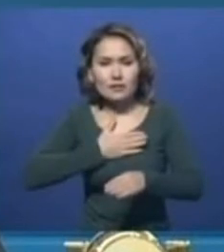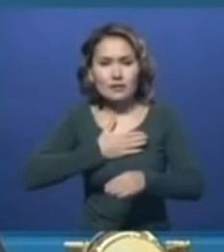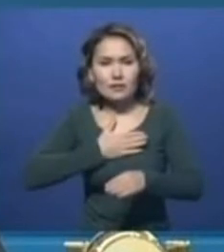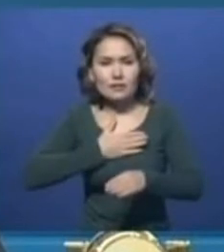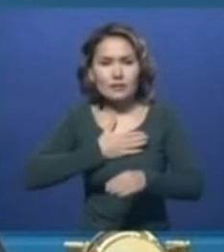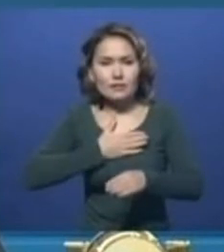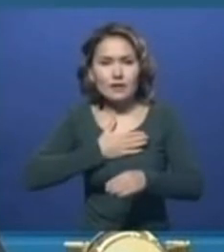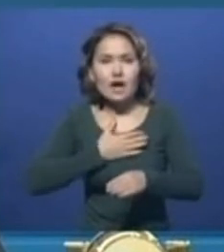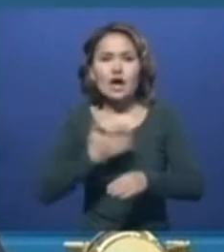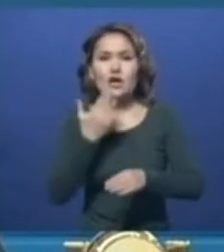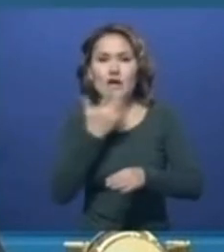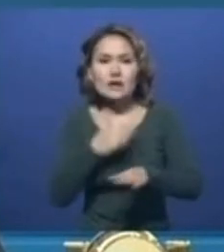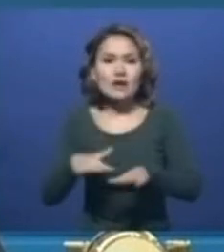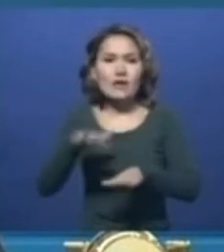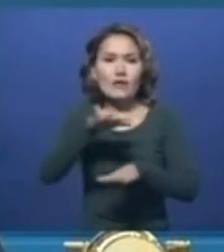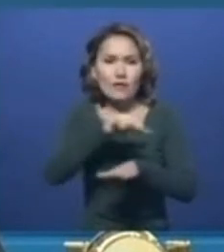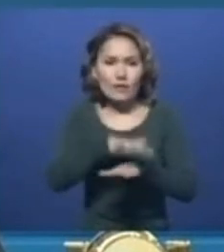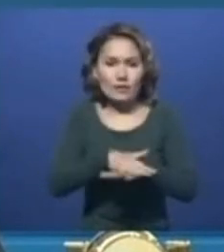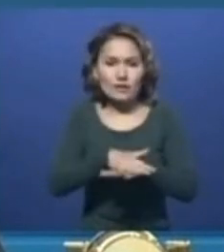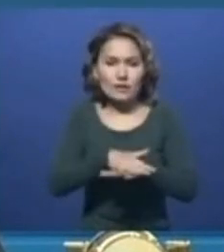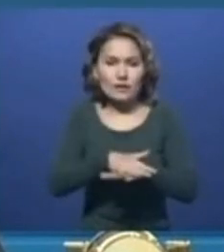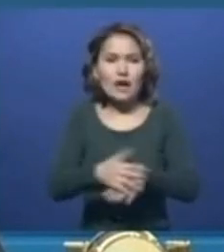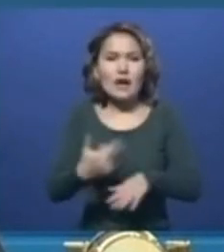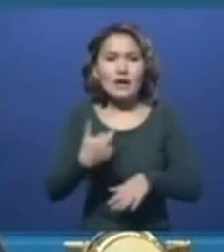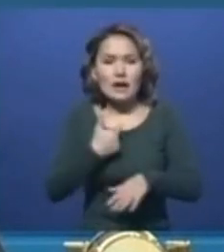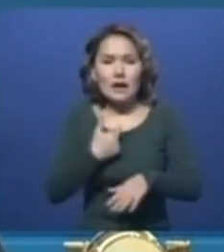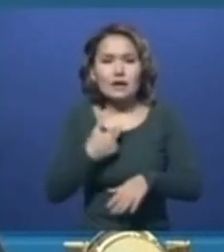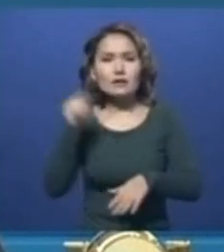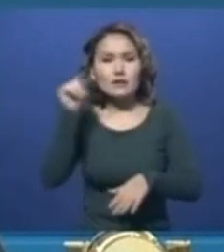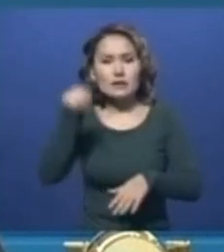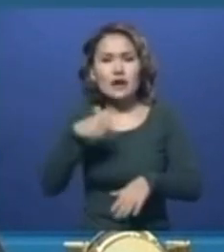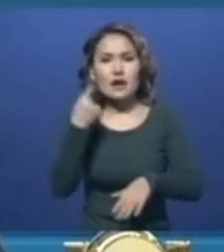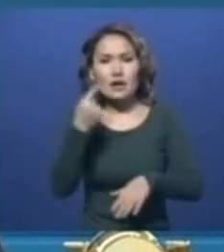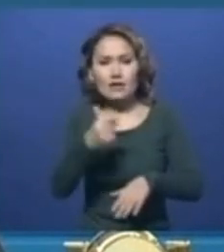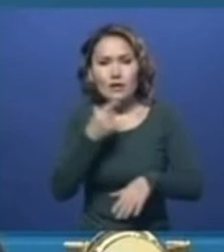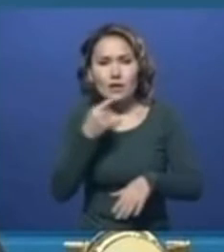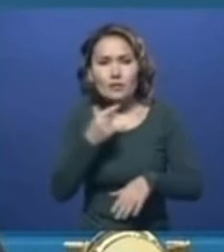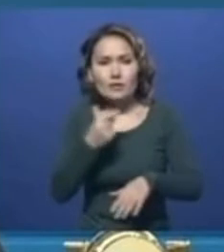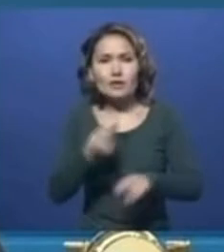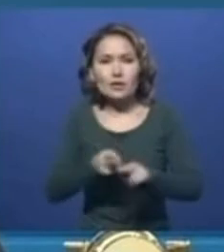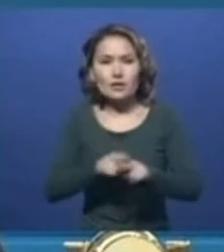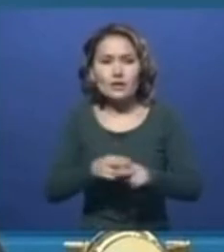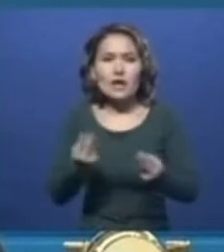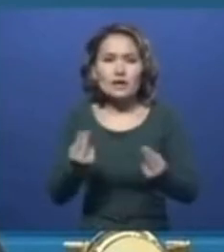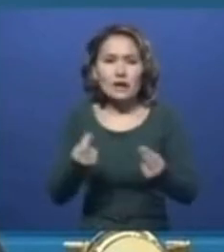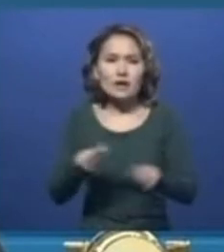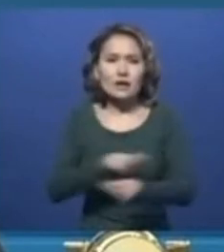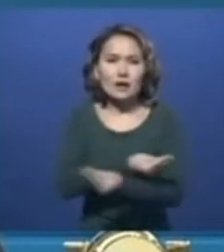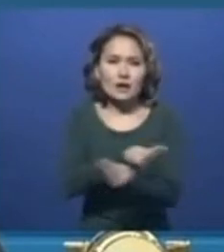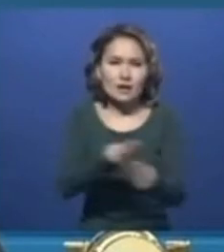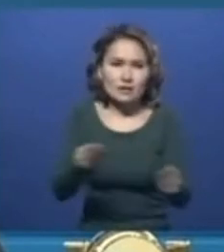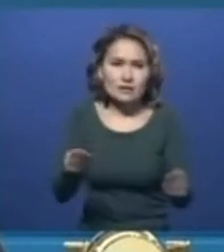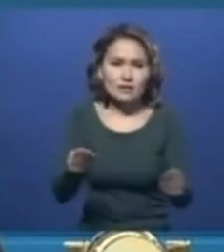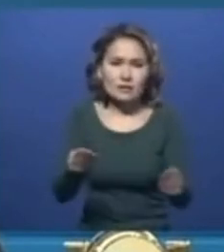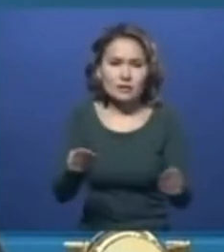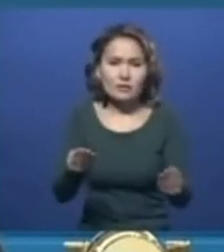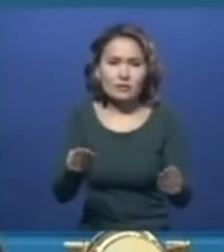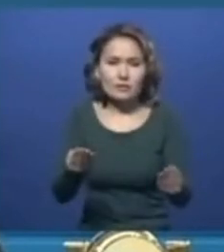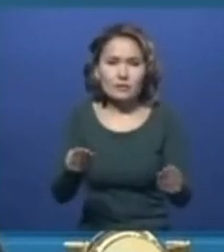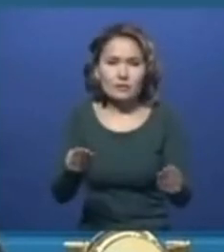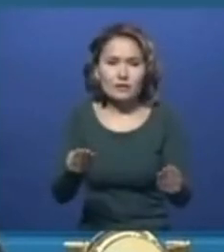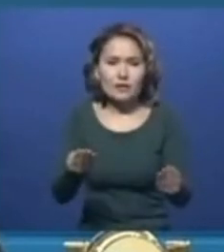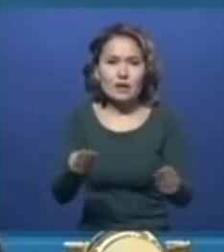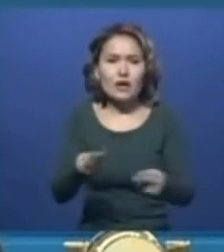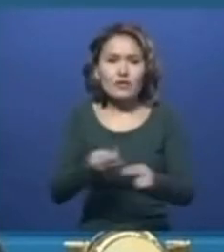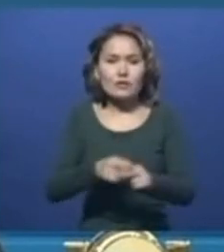в национальный фонд. Я тогда говорил тем, кто говорил, что давайте раздадим всем сестрам по серьгам, что